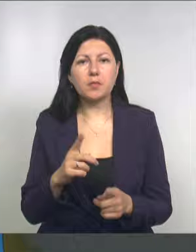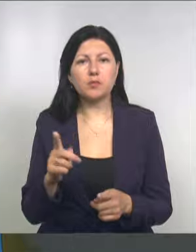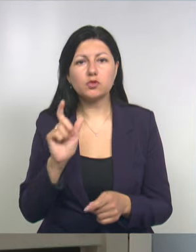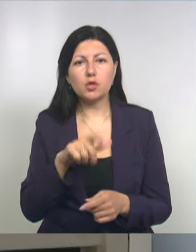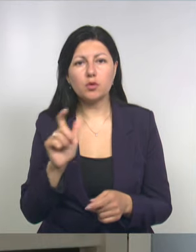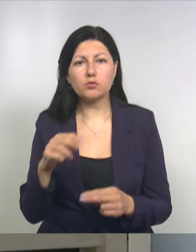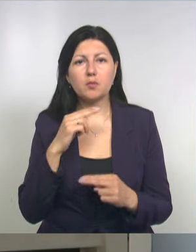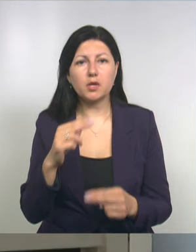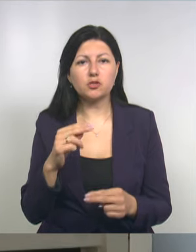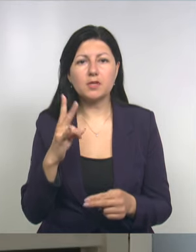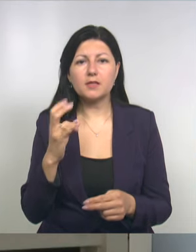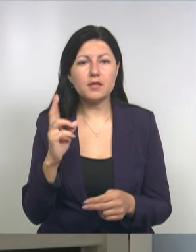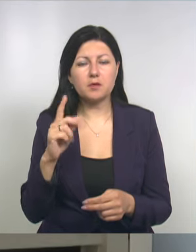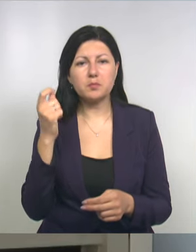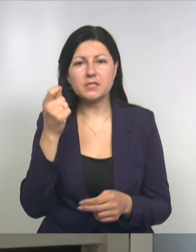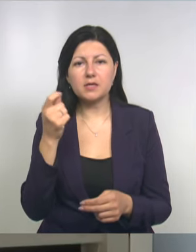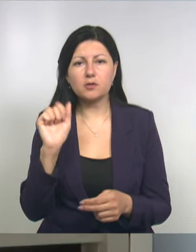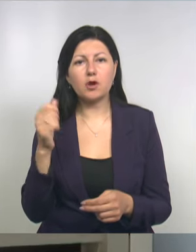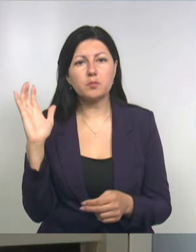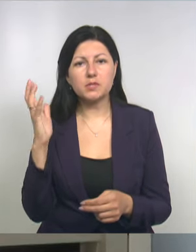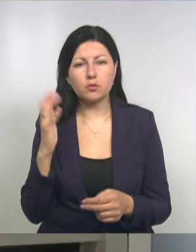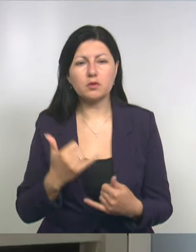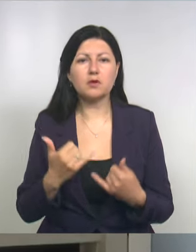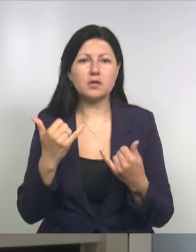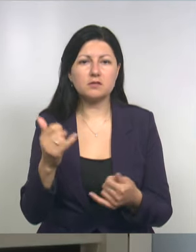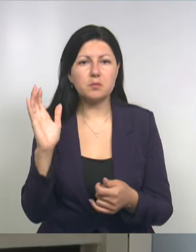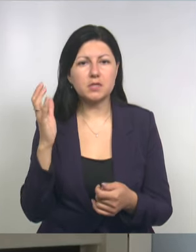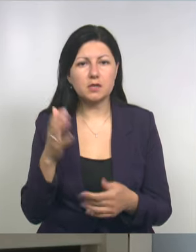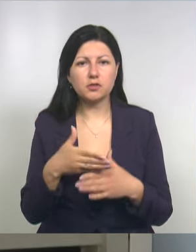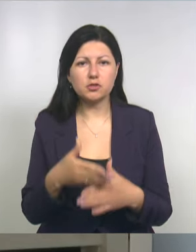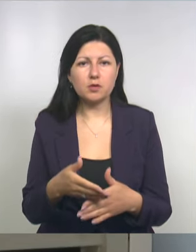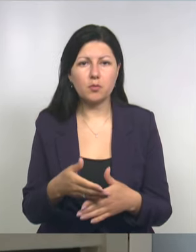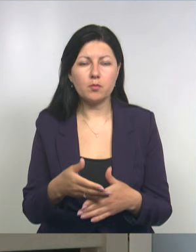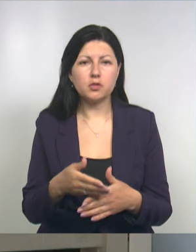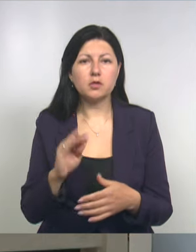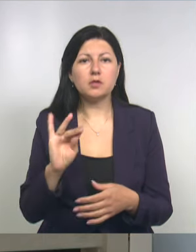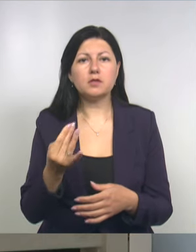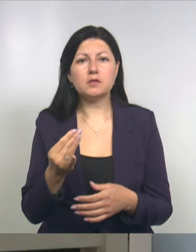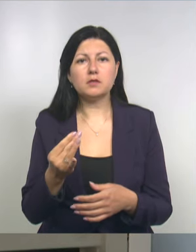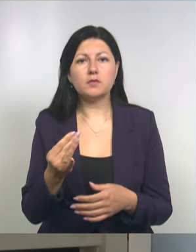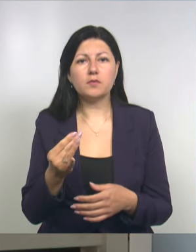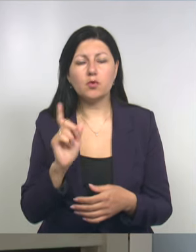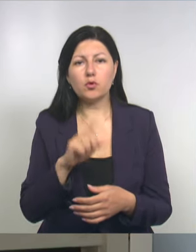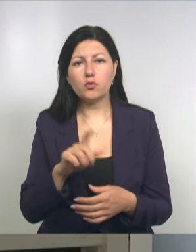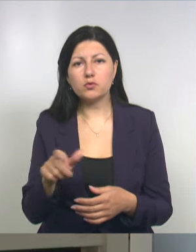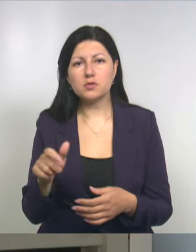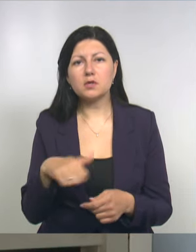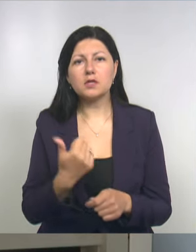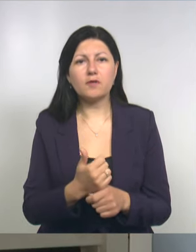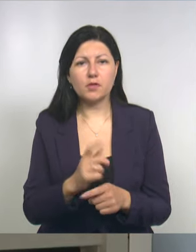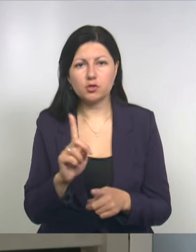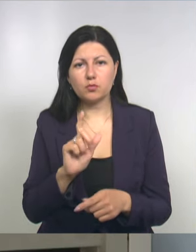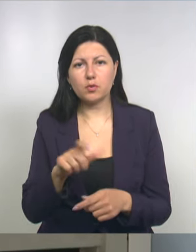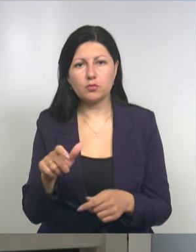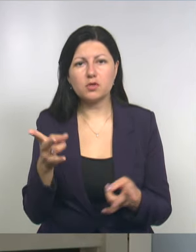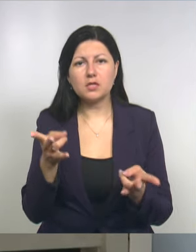люди обращаются не к психиатру, а к психологу. Им оказывается психологическая помощь. И люди, главное, чтобы люди